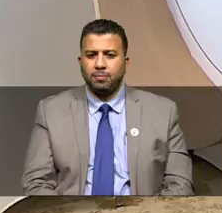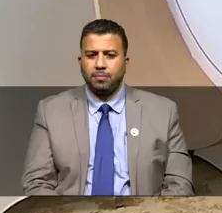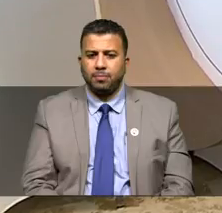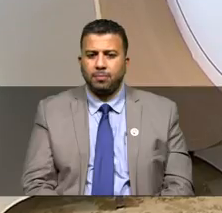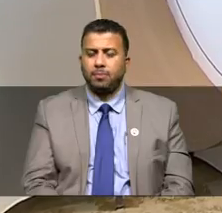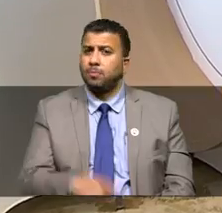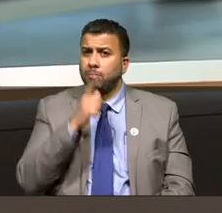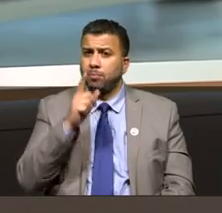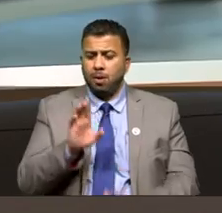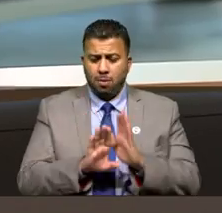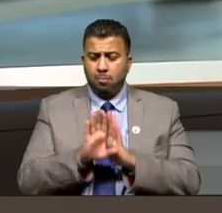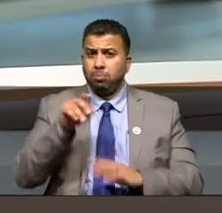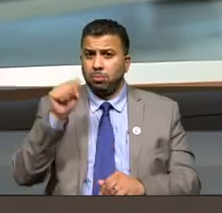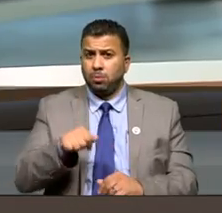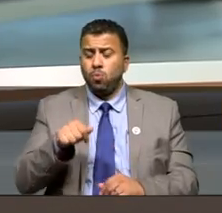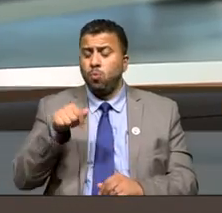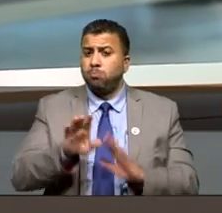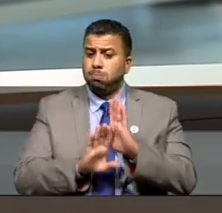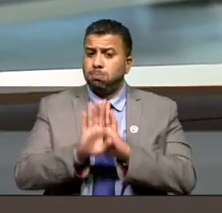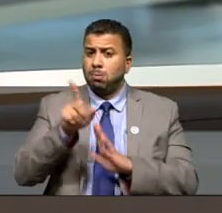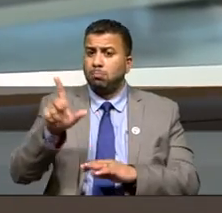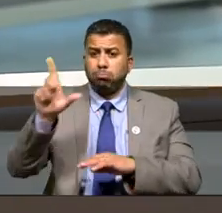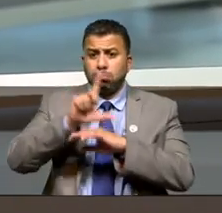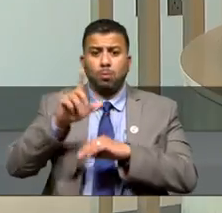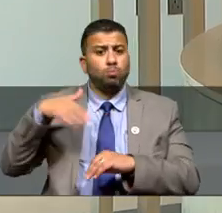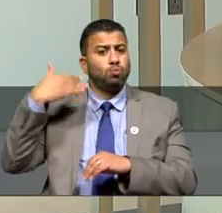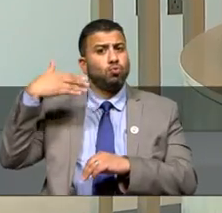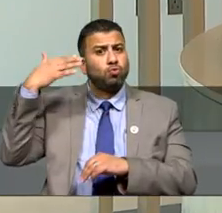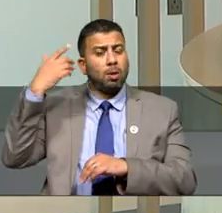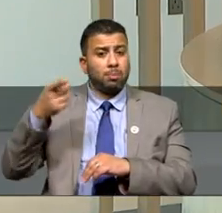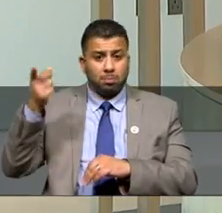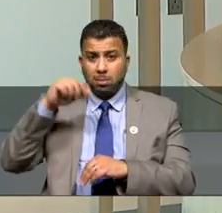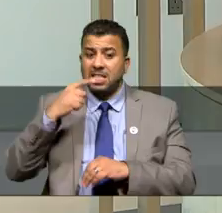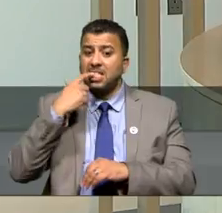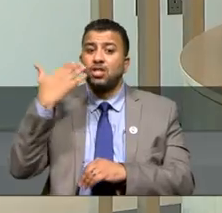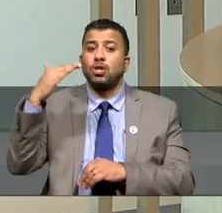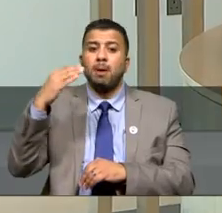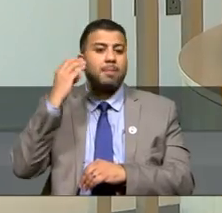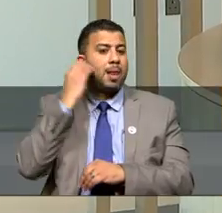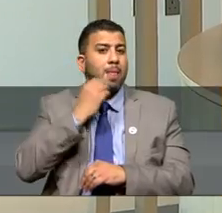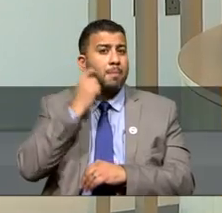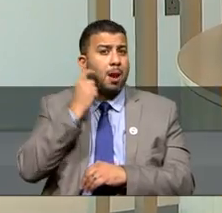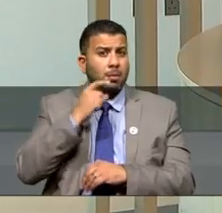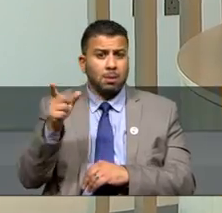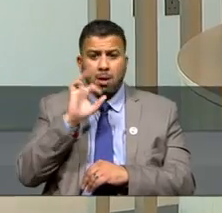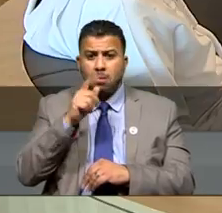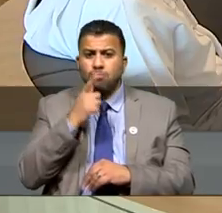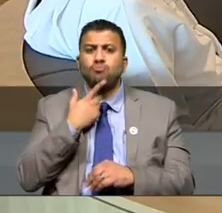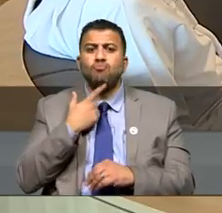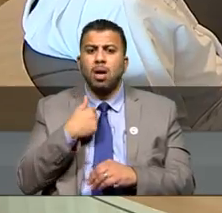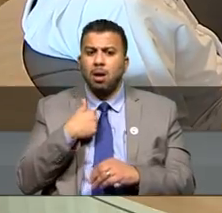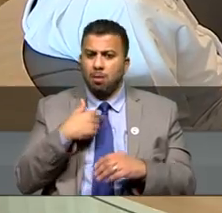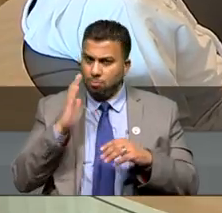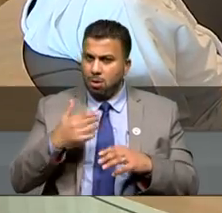هم وقود الوطن اليوم وقادة المستقبل غدا، إنهم شباب الإمارات ينتظرون الفرصة